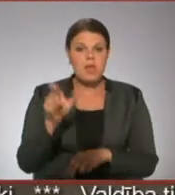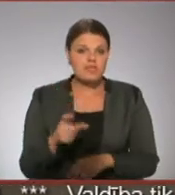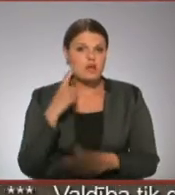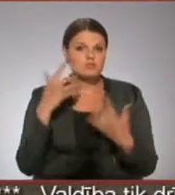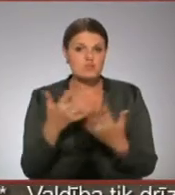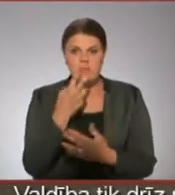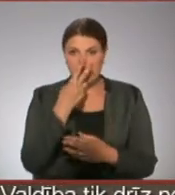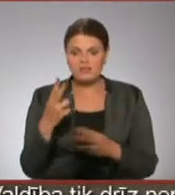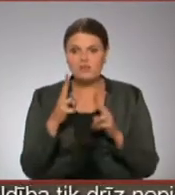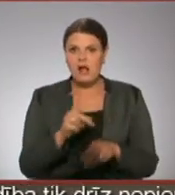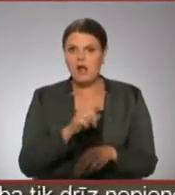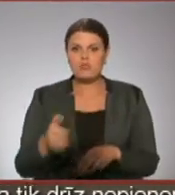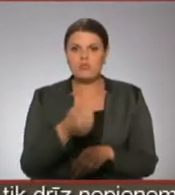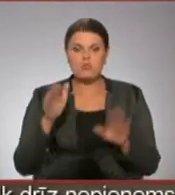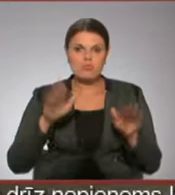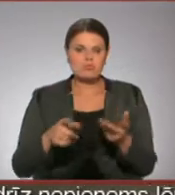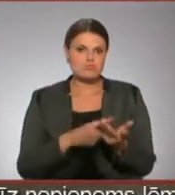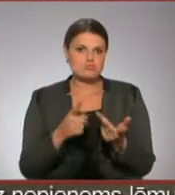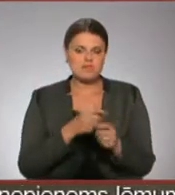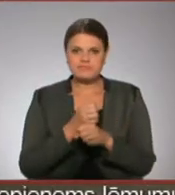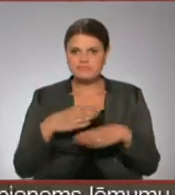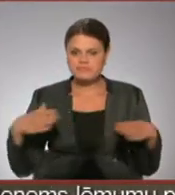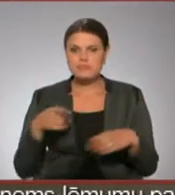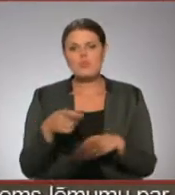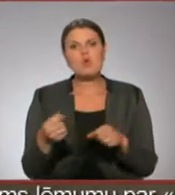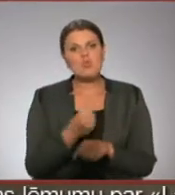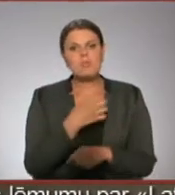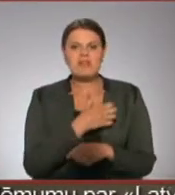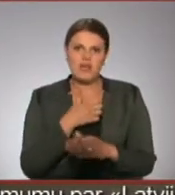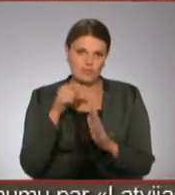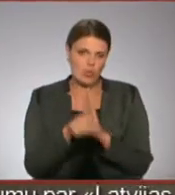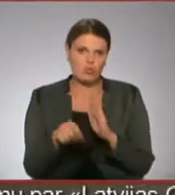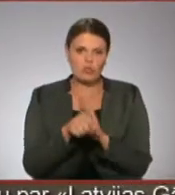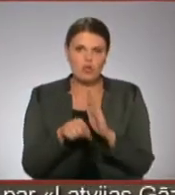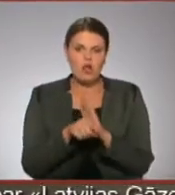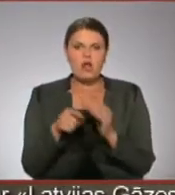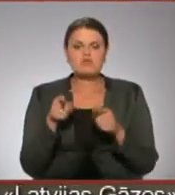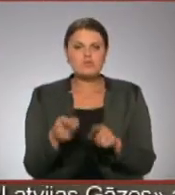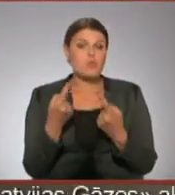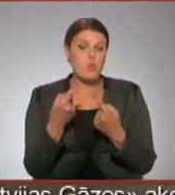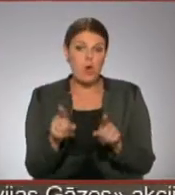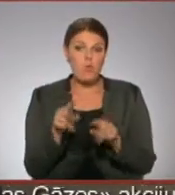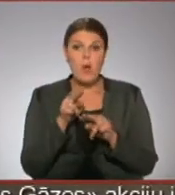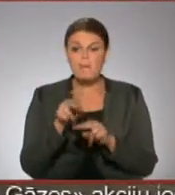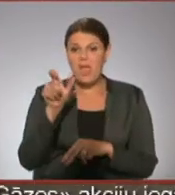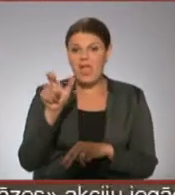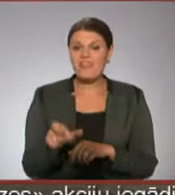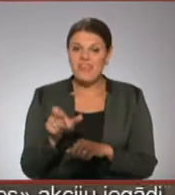ka redzot, kā ar katru gadu šo putnu skaits palielinās, to tomēr vajadzētu kontrolēt. To, ko